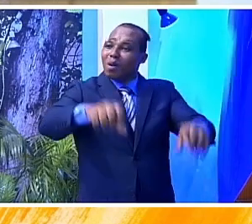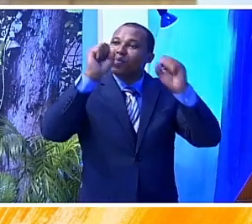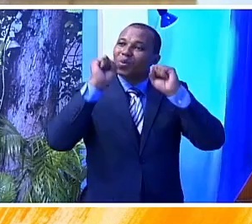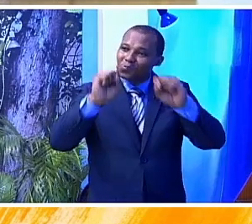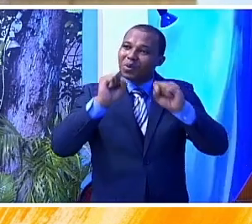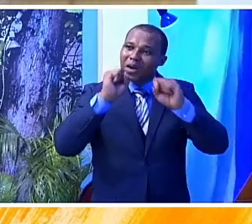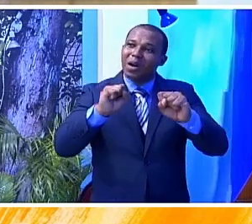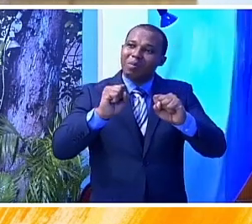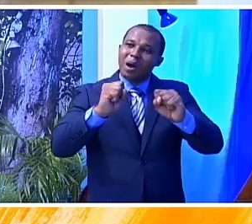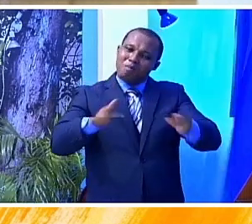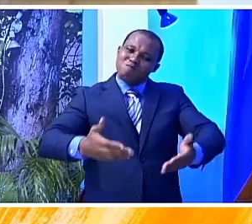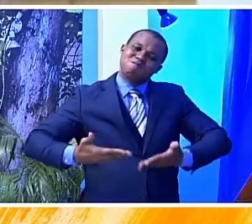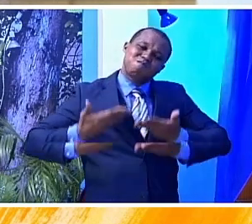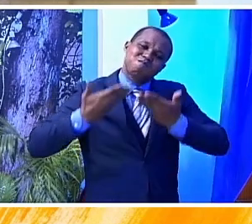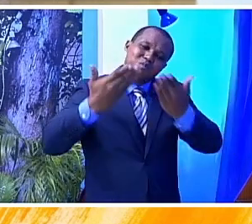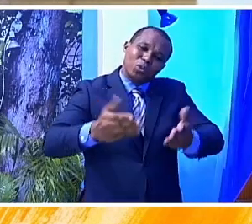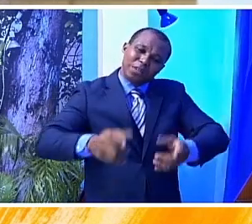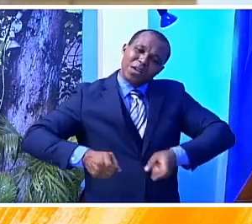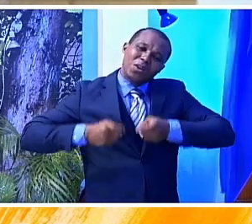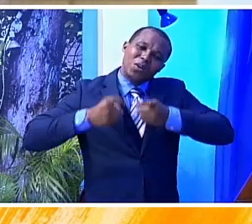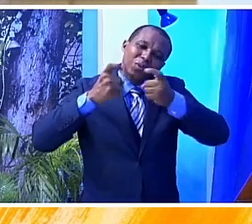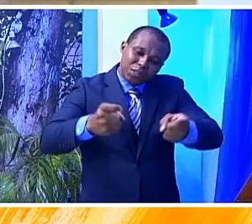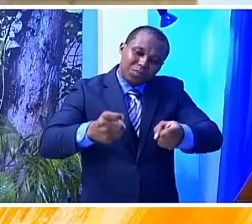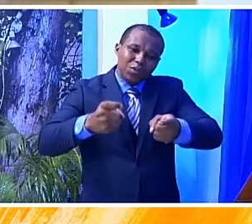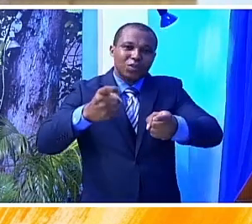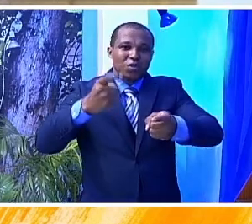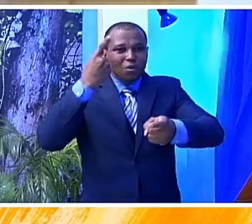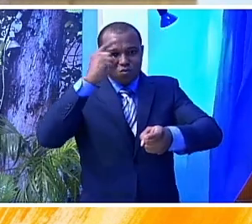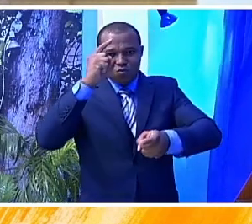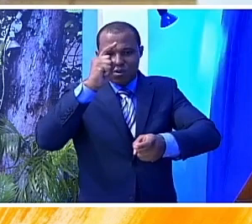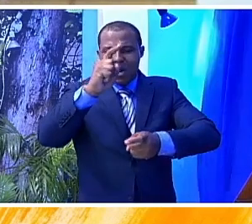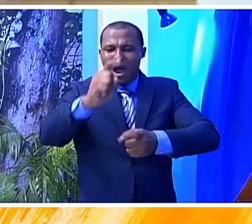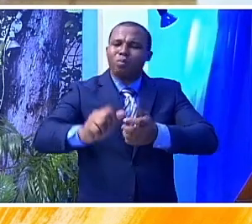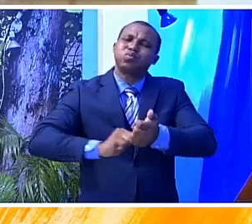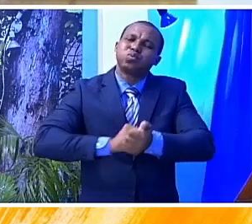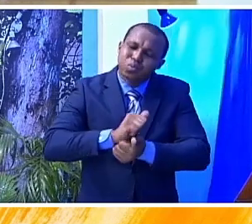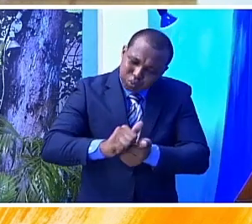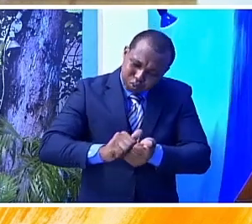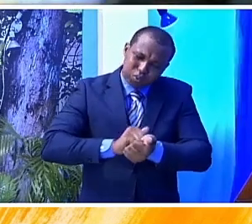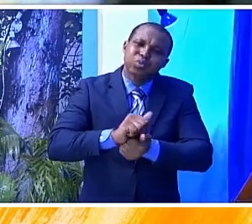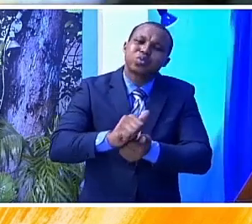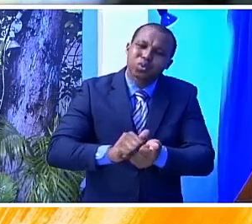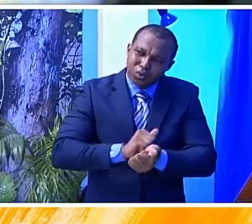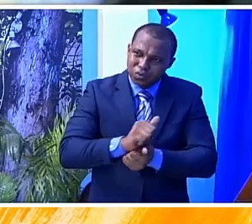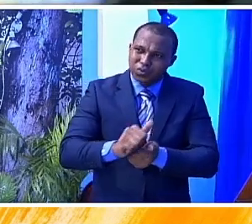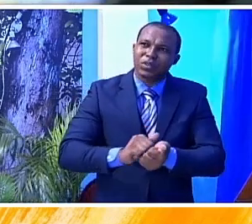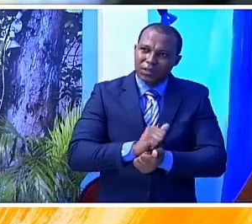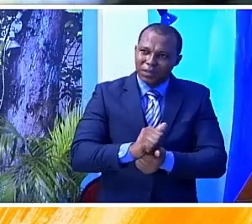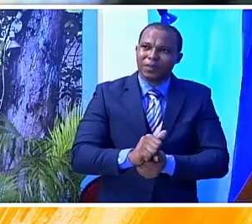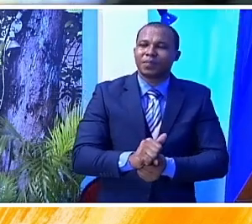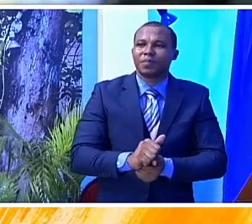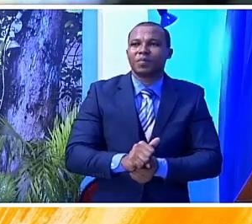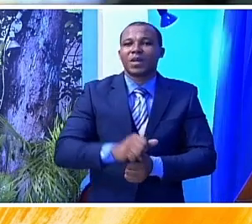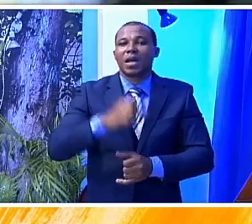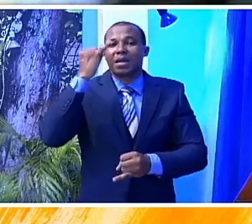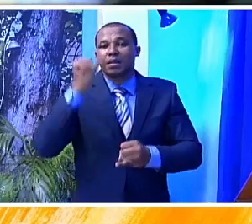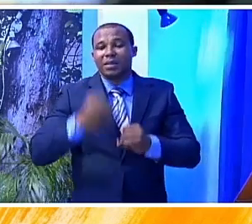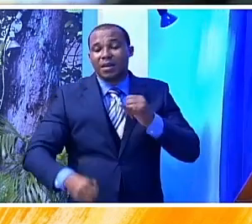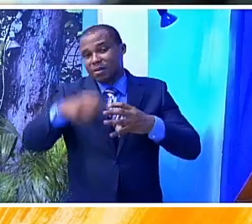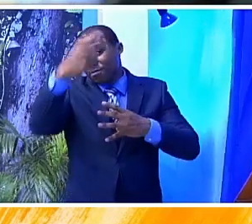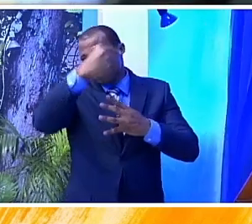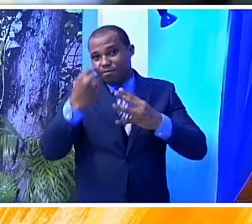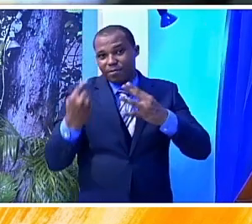petit contribution nous arriver joindre yo en bas. Dernier bagaille m'a dit ce avec frère yo c'est